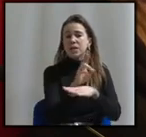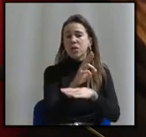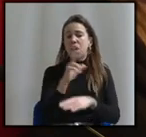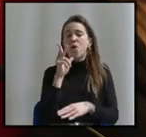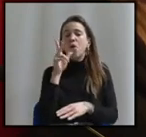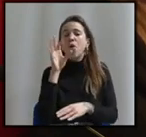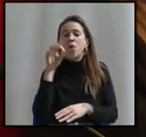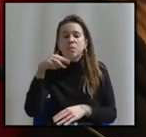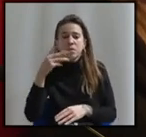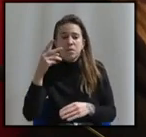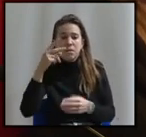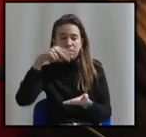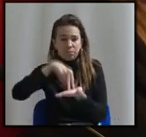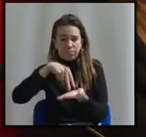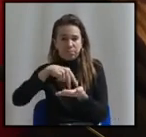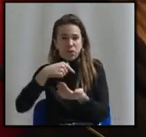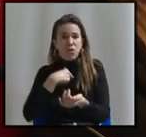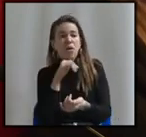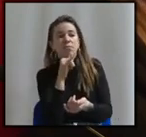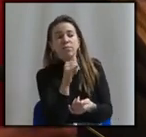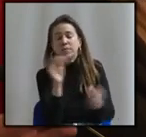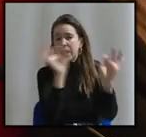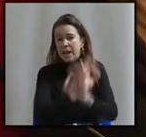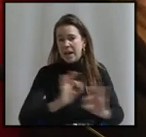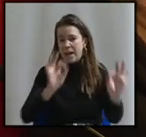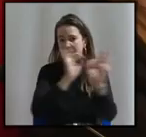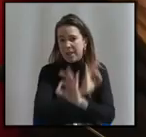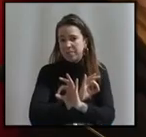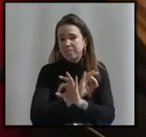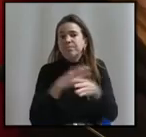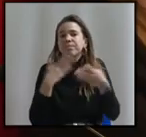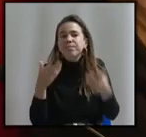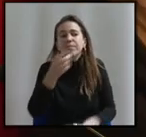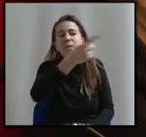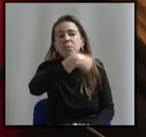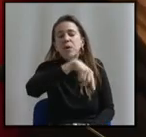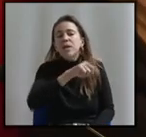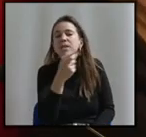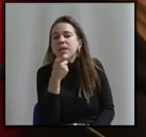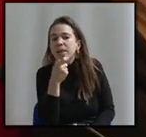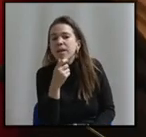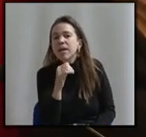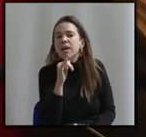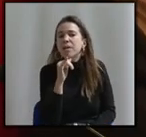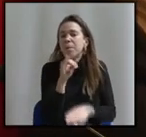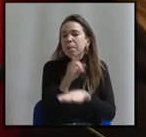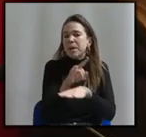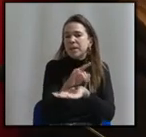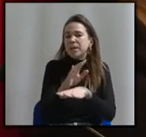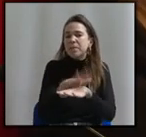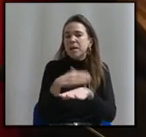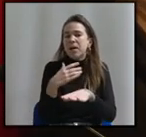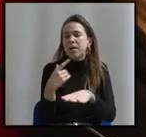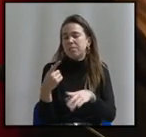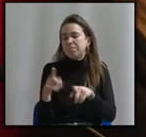que jo no vaig insultar absolutament ningú. Ara, a vostès els agrada portar mentides a aquesta sala de plens per anar intoxicant